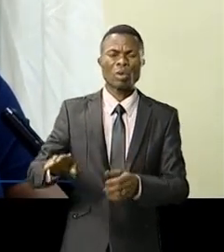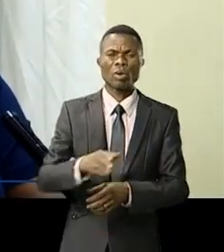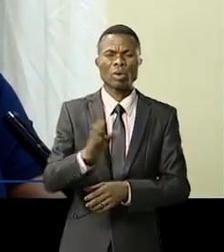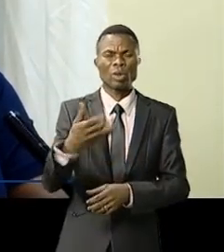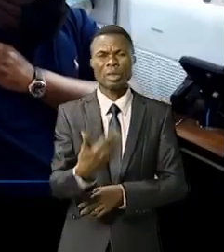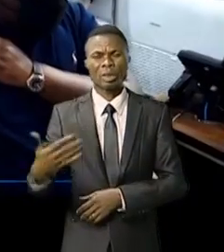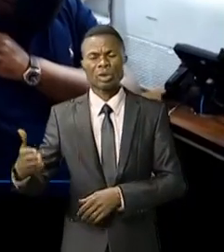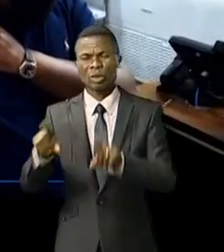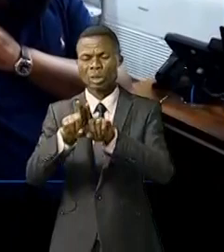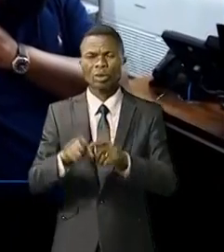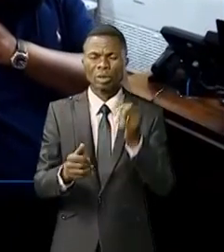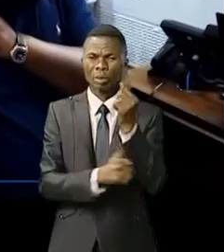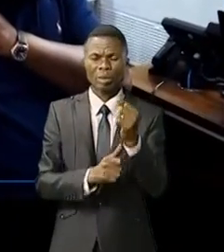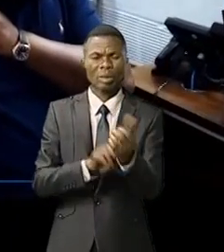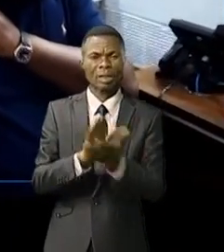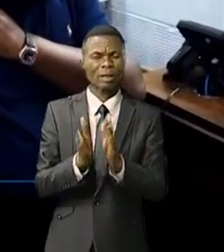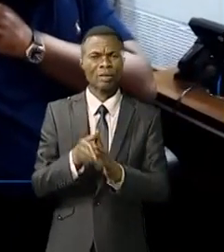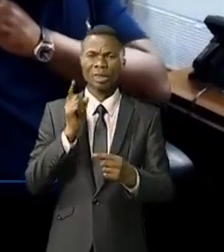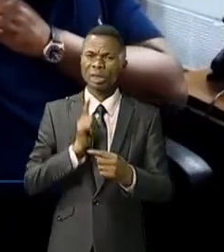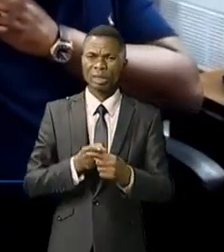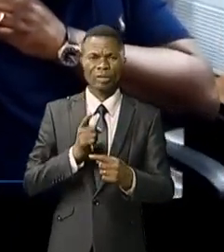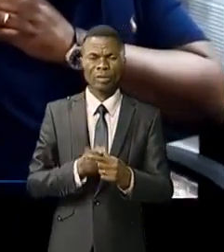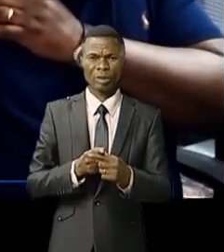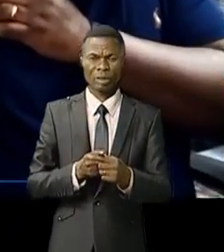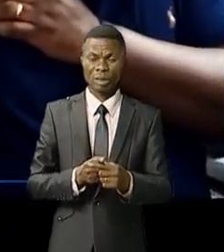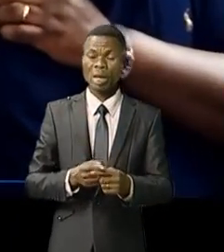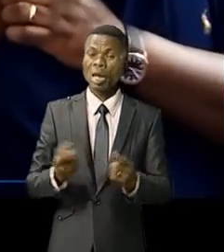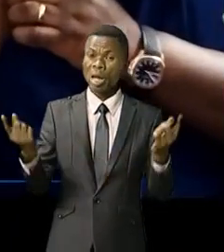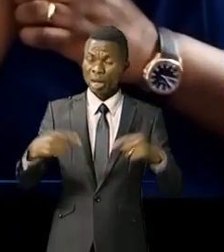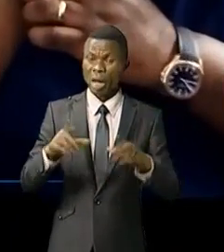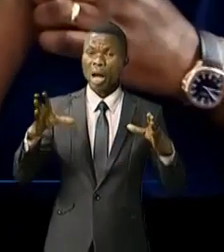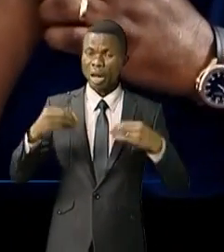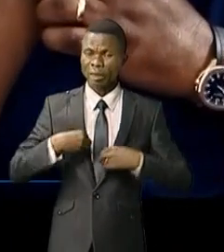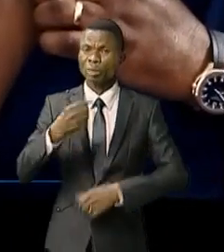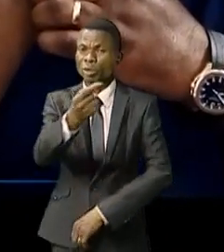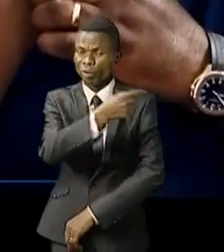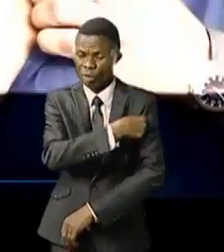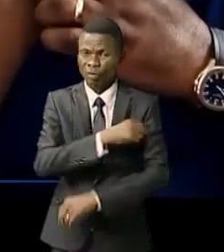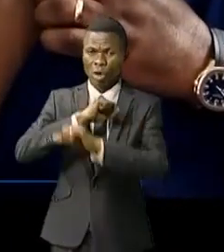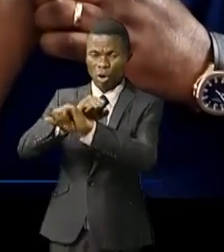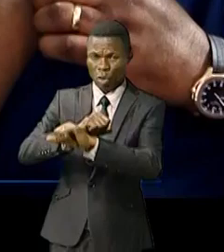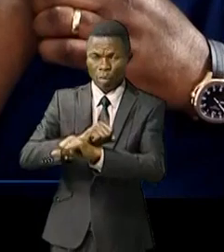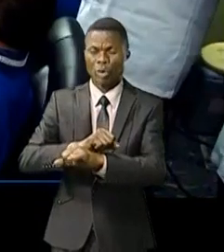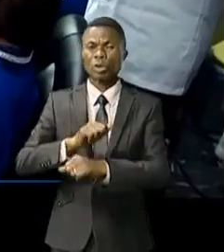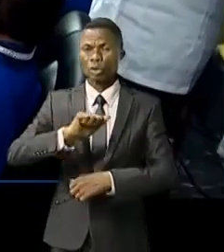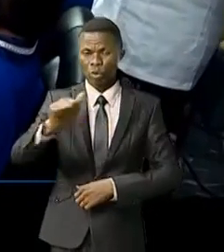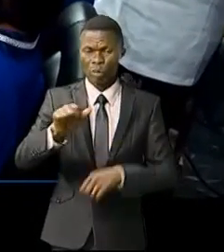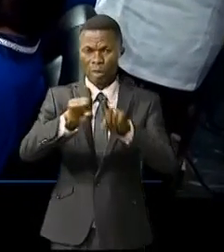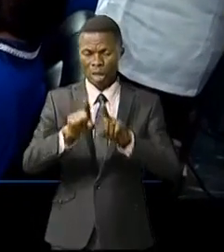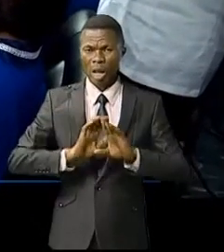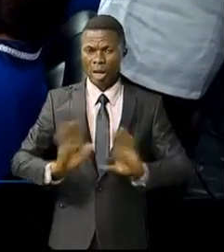biens et des personnes était devenue difficile. Donc en se vaccinant, on se protège et on peut